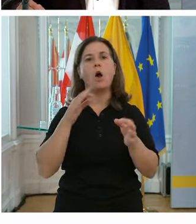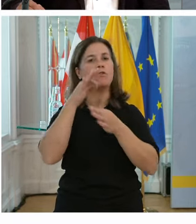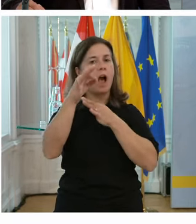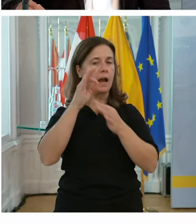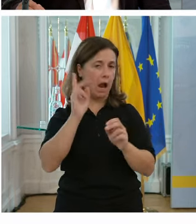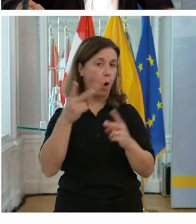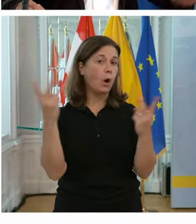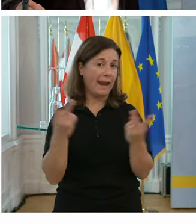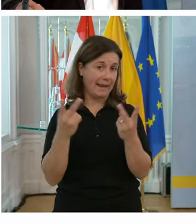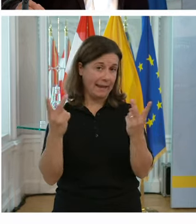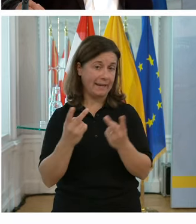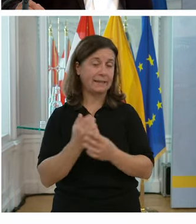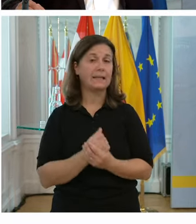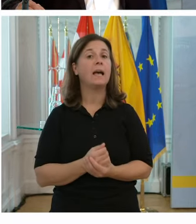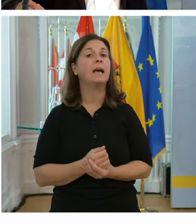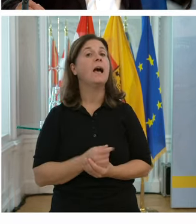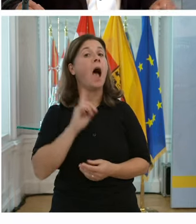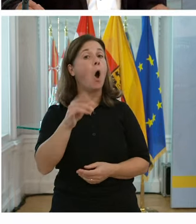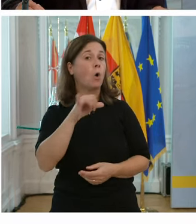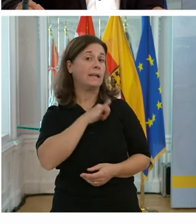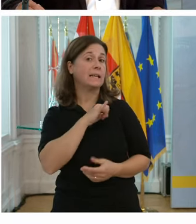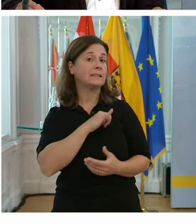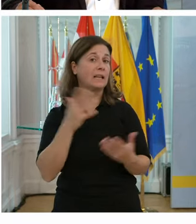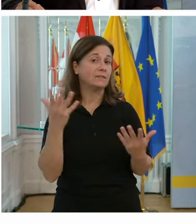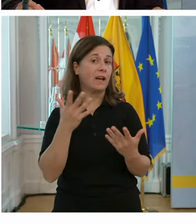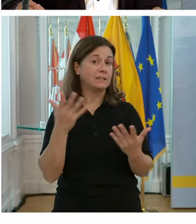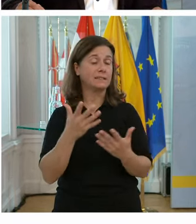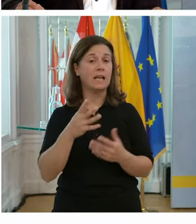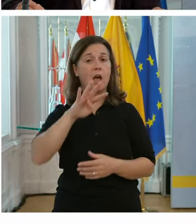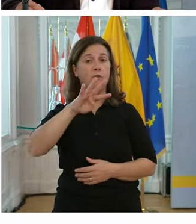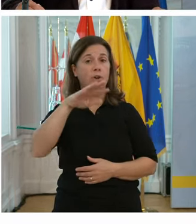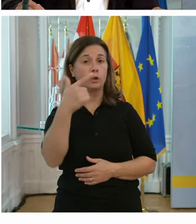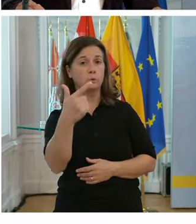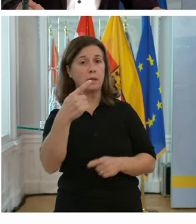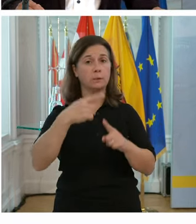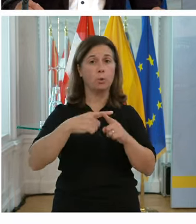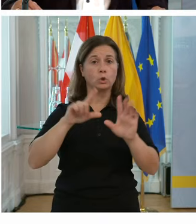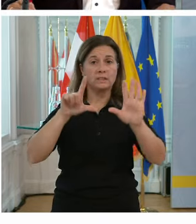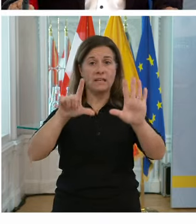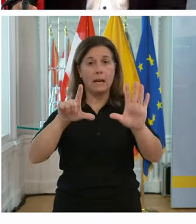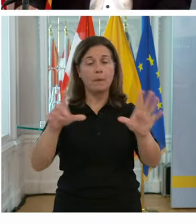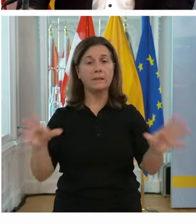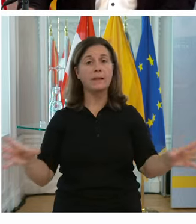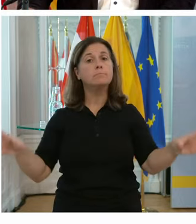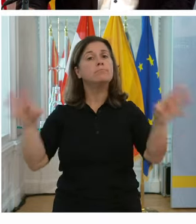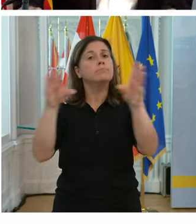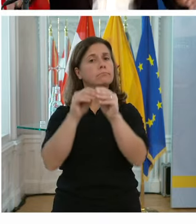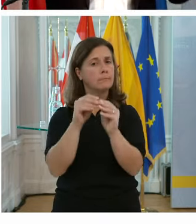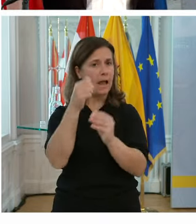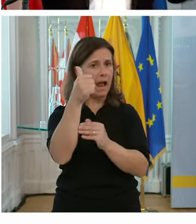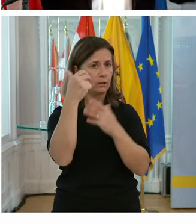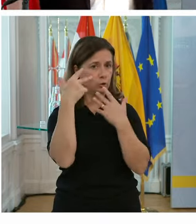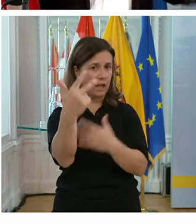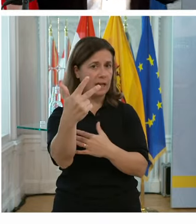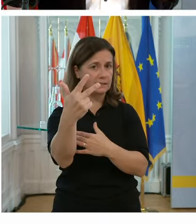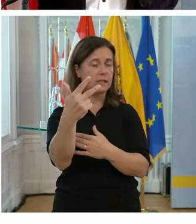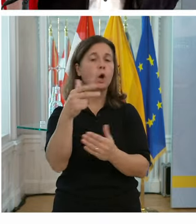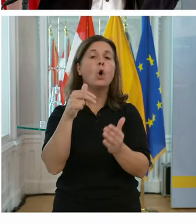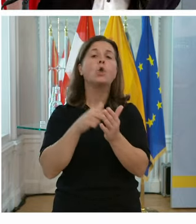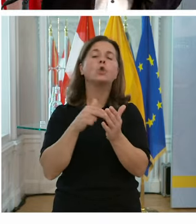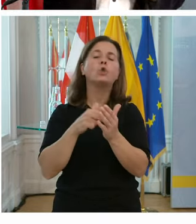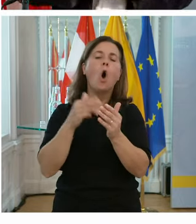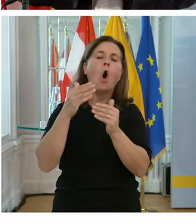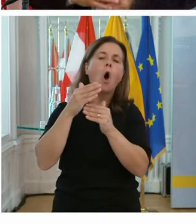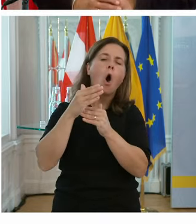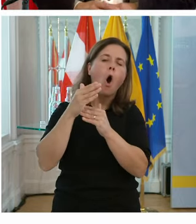bei der Diversitätsfrage. Interessant hier aber zu sehen, 24 plus 7 ergibt auch 31. Da ist noch Luft